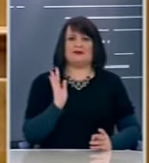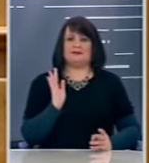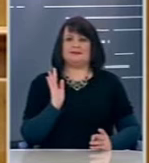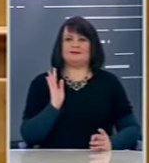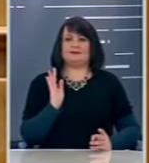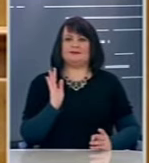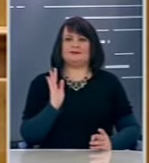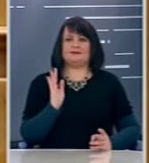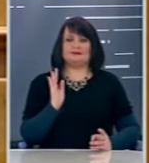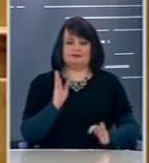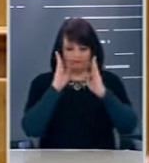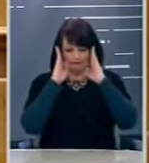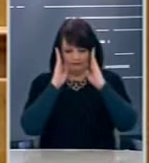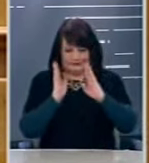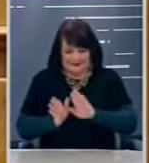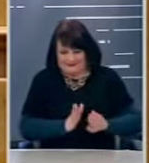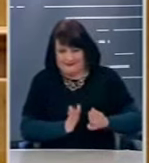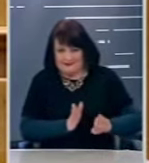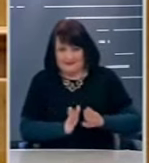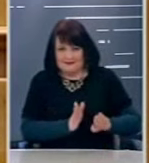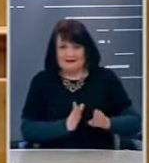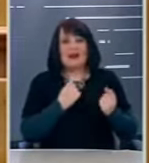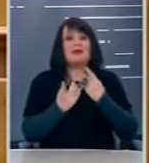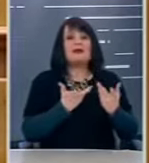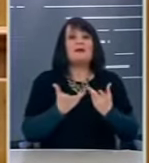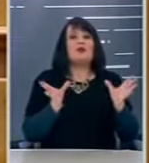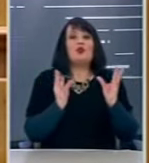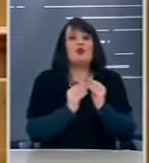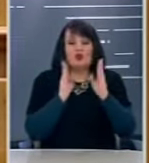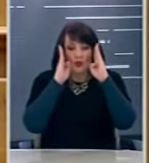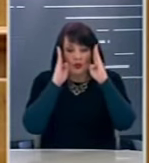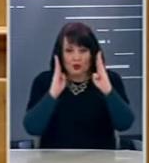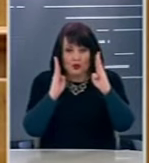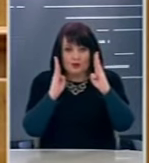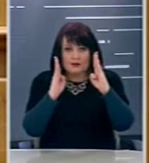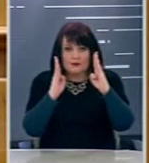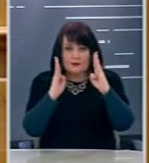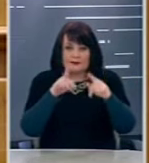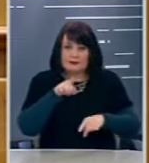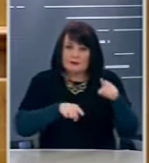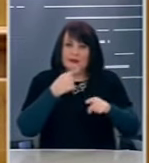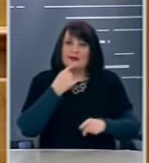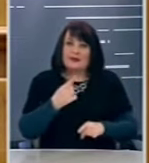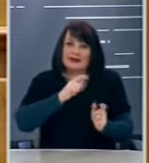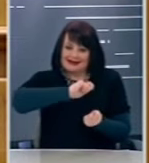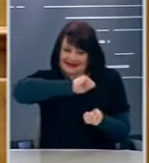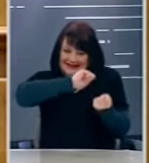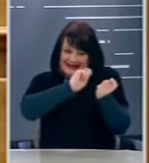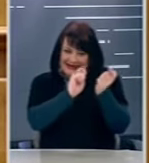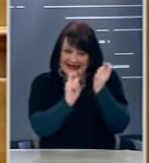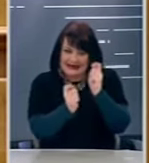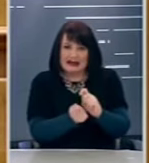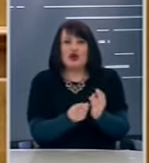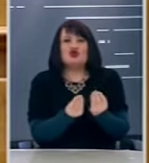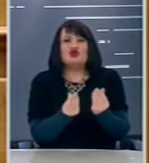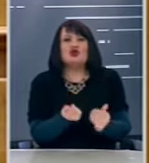της επικέντρωσης, γιατί εκεί θα επικεντρωθούν οι διαπραγματεύσεις, σε αυτό που κάποιοι ονομάζουν αλλαγή στο μείγμα της